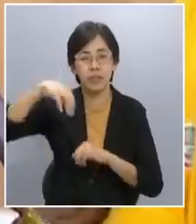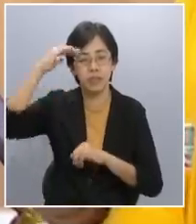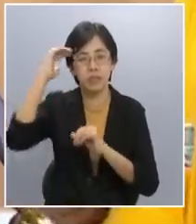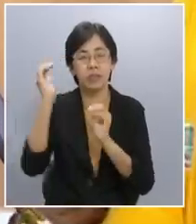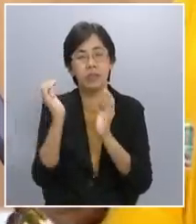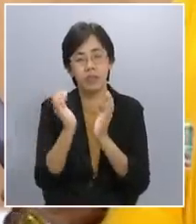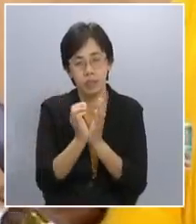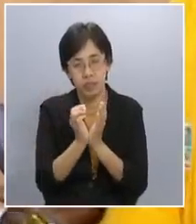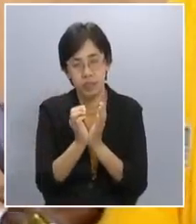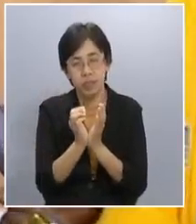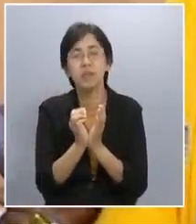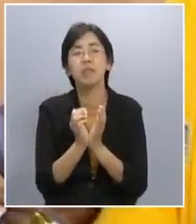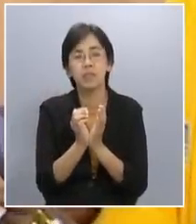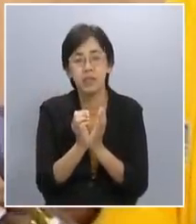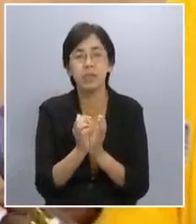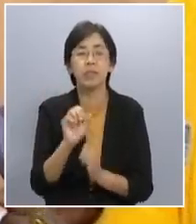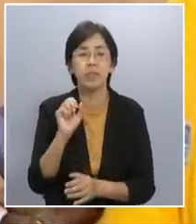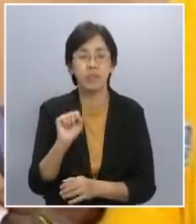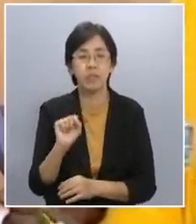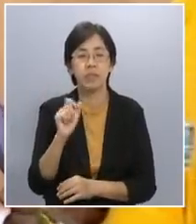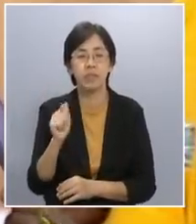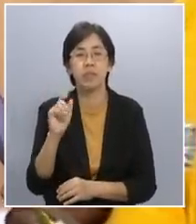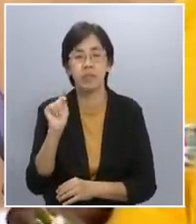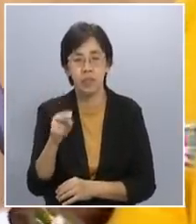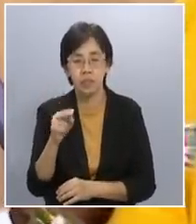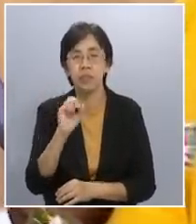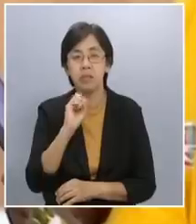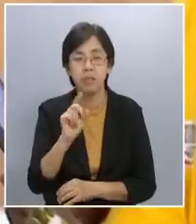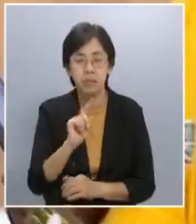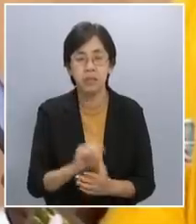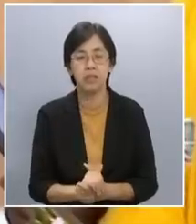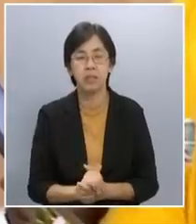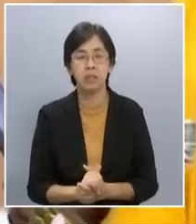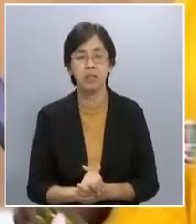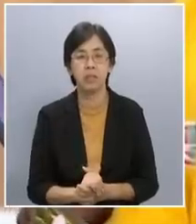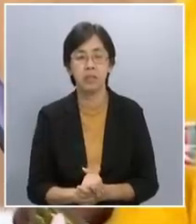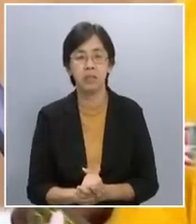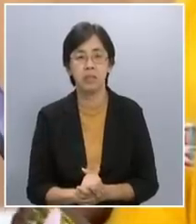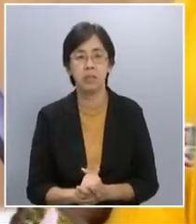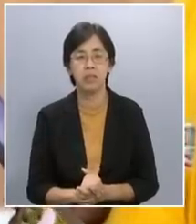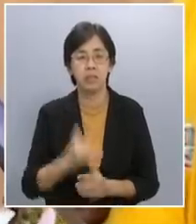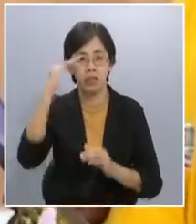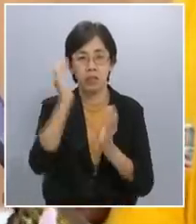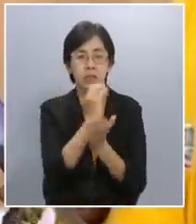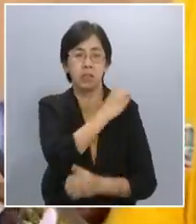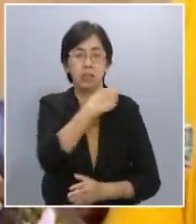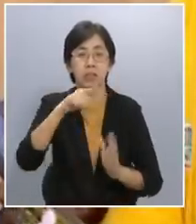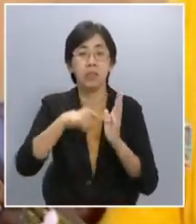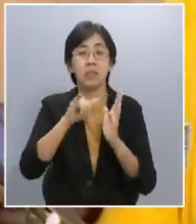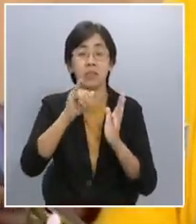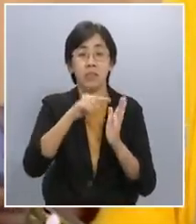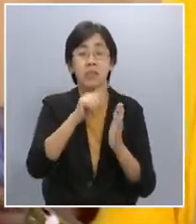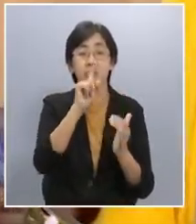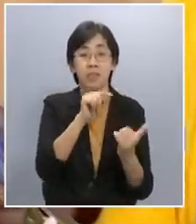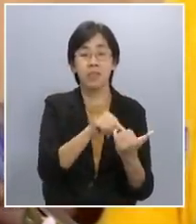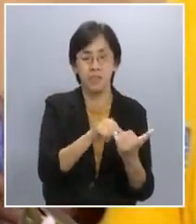อบสวนอาชญากรรมทางเทคโนโลยีหรือว่าสอท.บอกว่าตามข้อเท็จจริงแล้วพลตำรวจโทปัญญาเนี่ยนะฮะเป็นประธาน